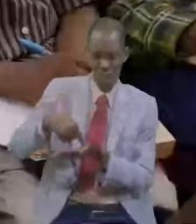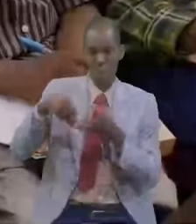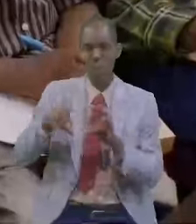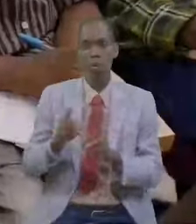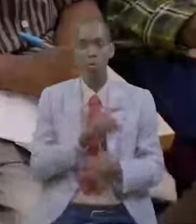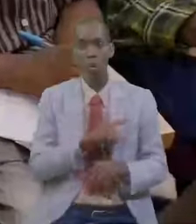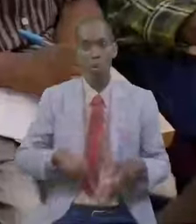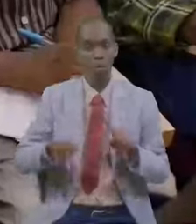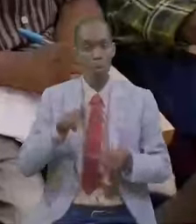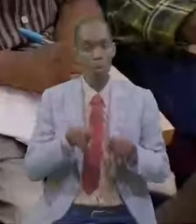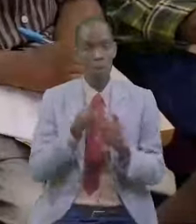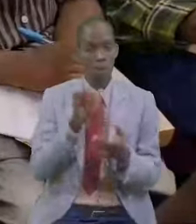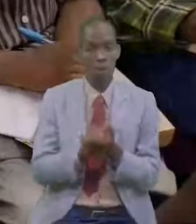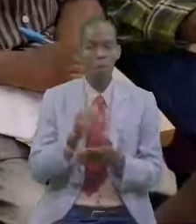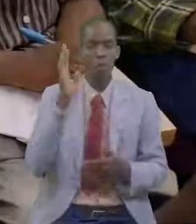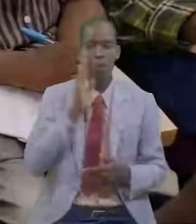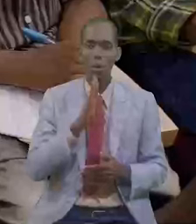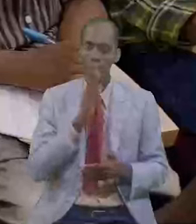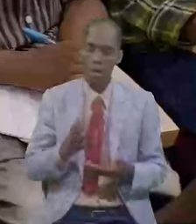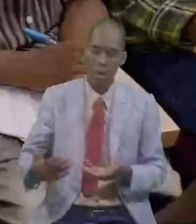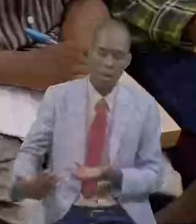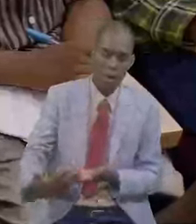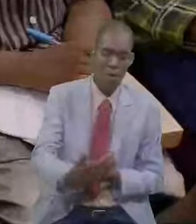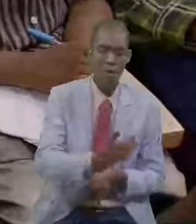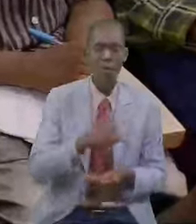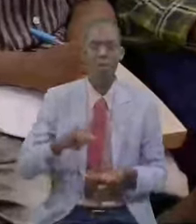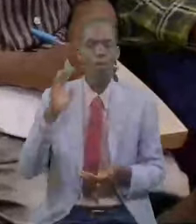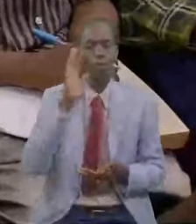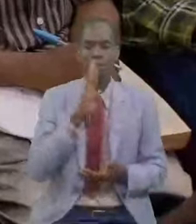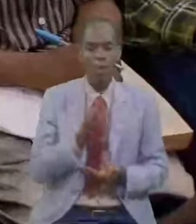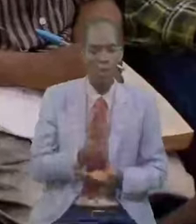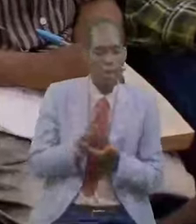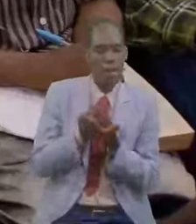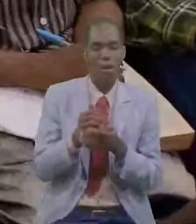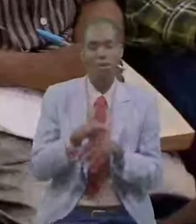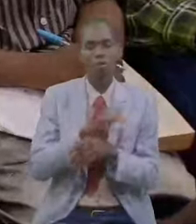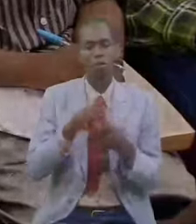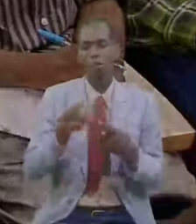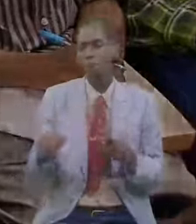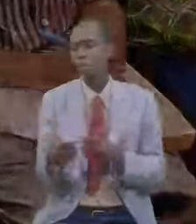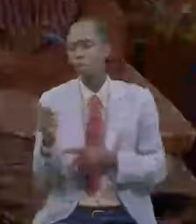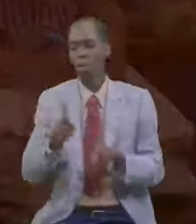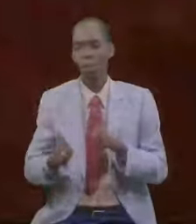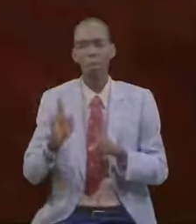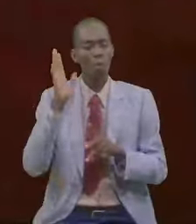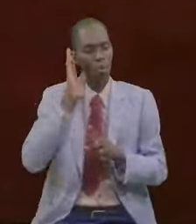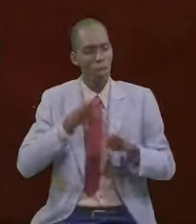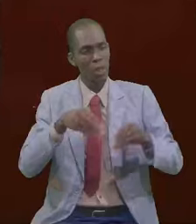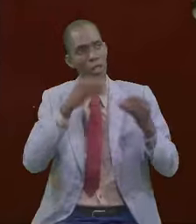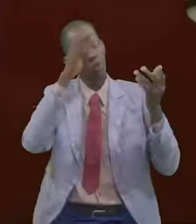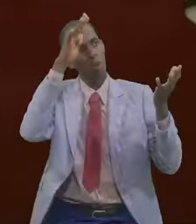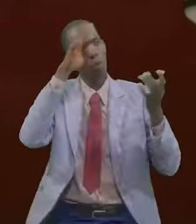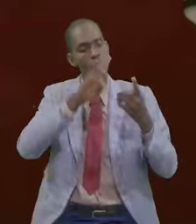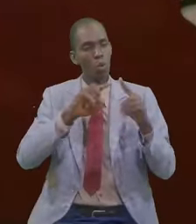ces gens-là seront des gens qui moissonnent les autres. Ils vont donner l'espoir aux